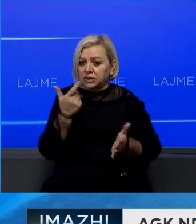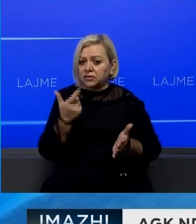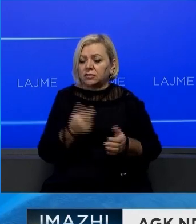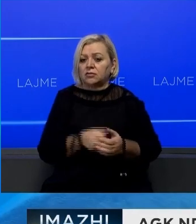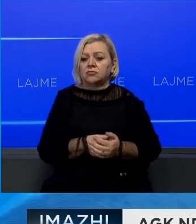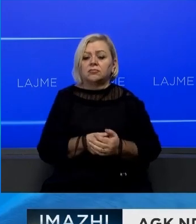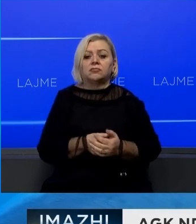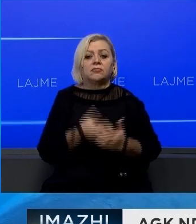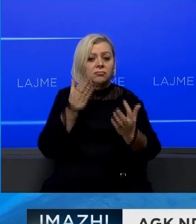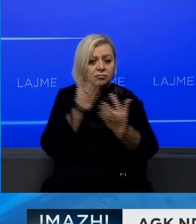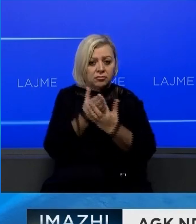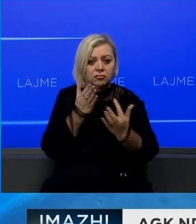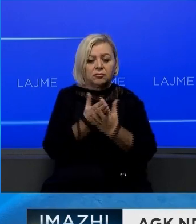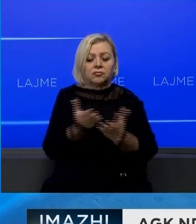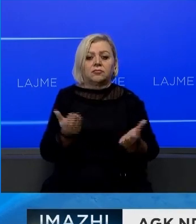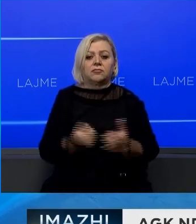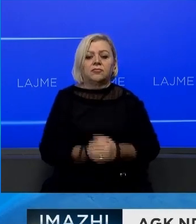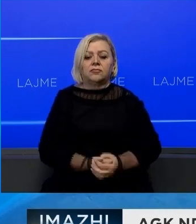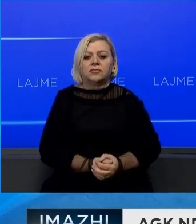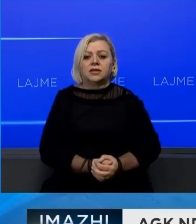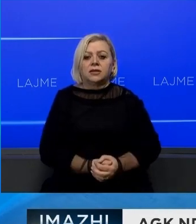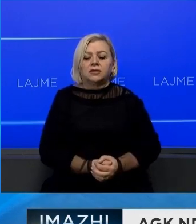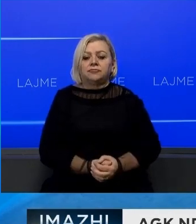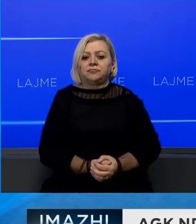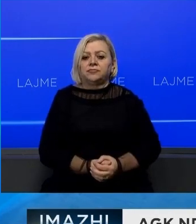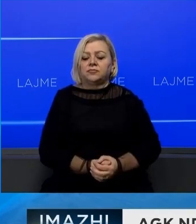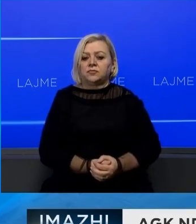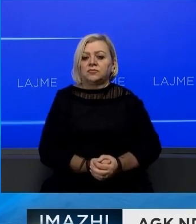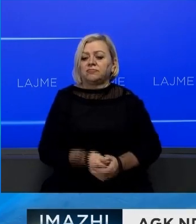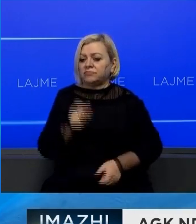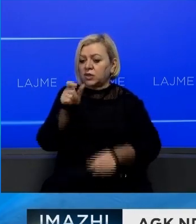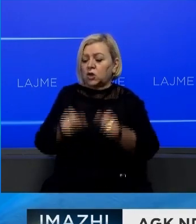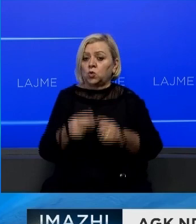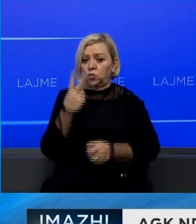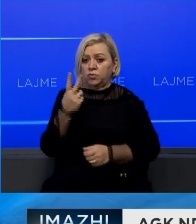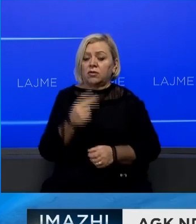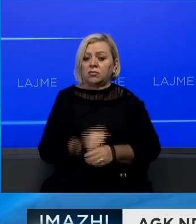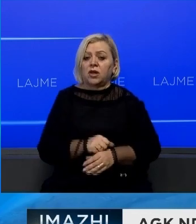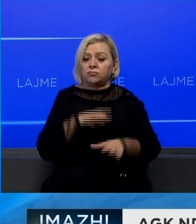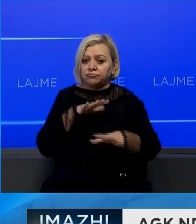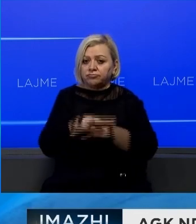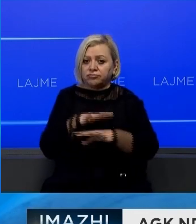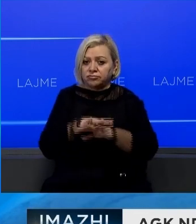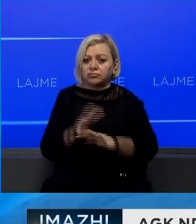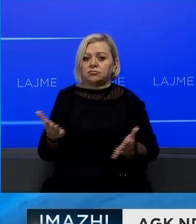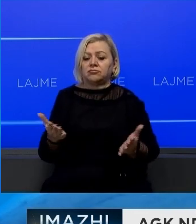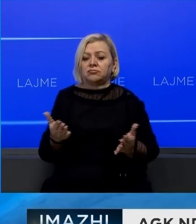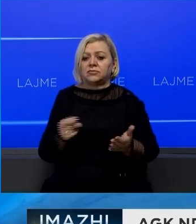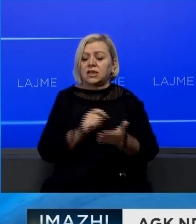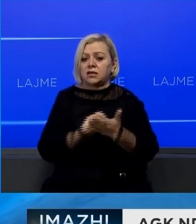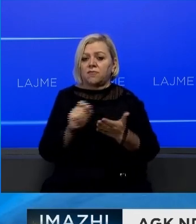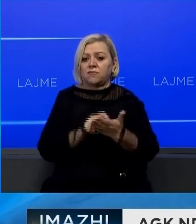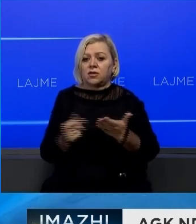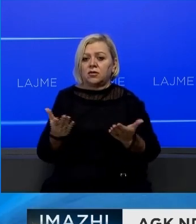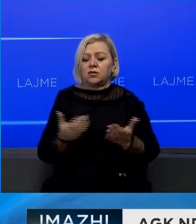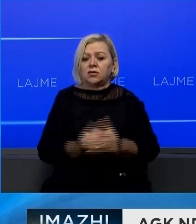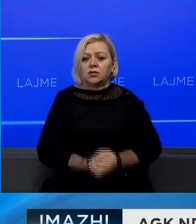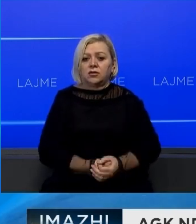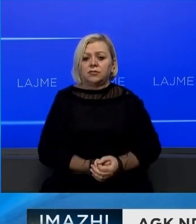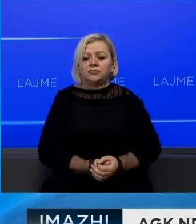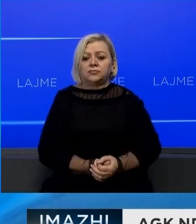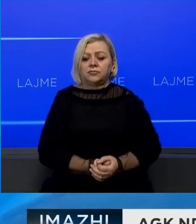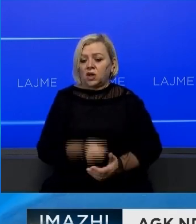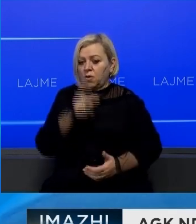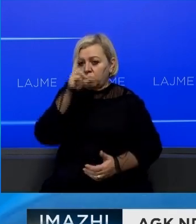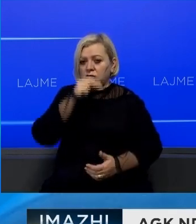në kohët e fundit që ta zëm për rastin e Bekajtazit, janë arrestuar 2 persona më njëherë, që është shpresdhënëse që më në fund organet e drejtësisë,